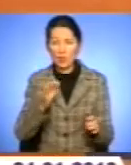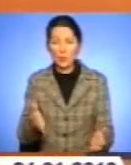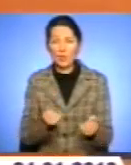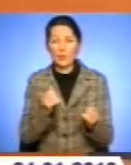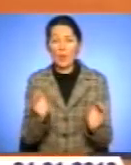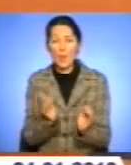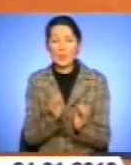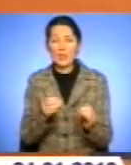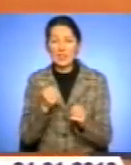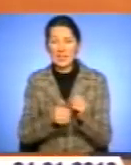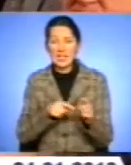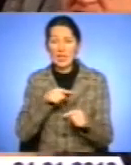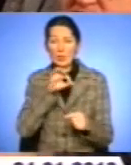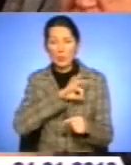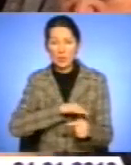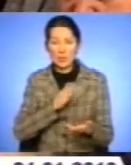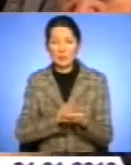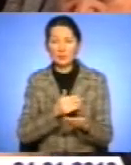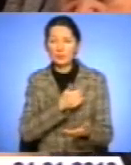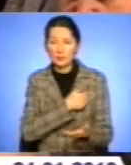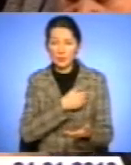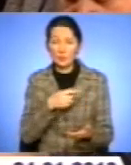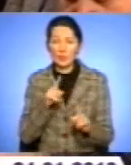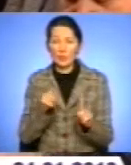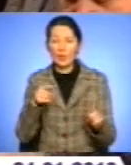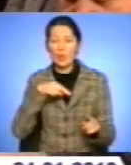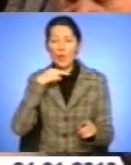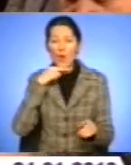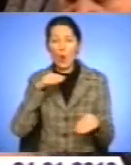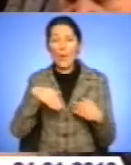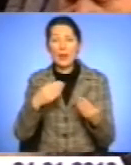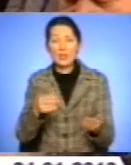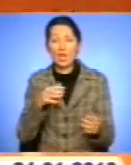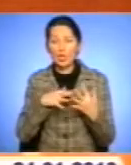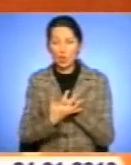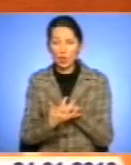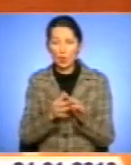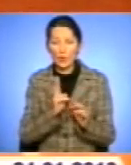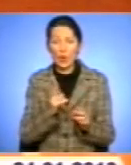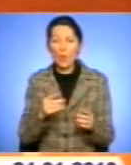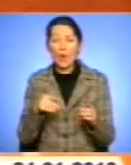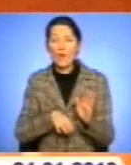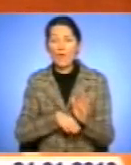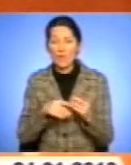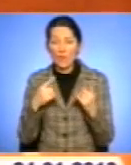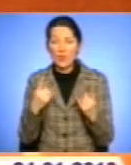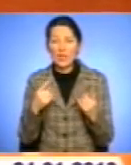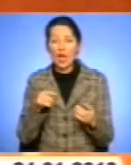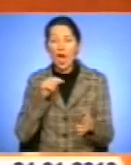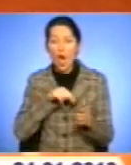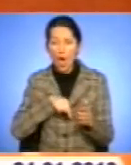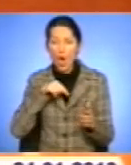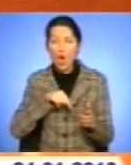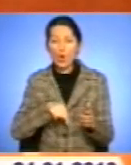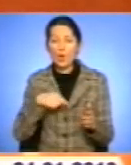голови Заліщицької райдержадміністрації. Він пообіцяв 2013 рік зробити роком розвитку соціальної сфери у Чортківському